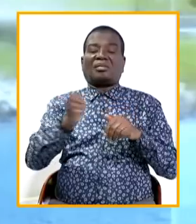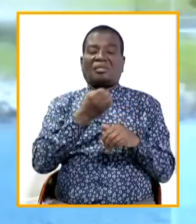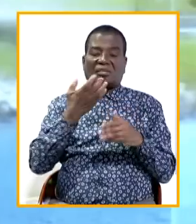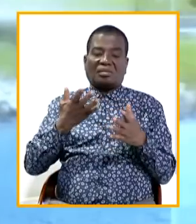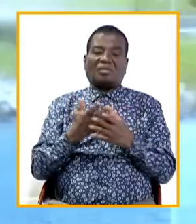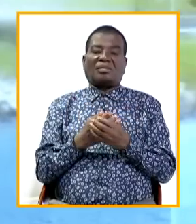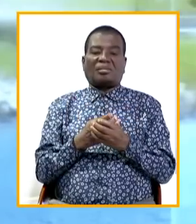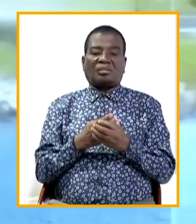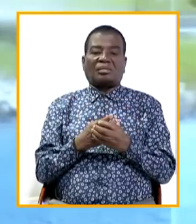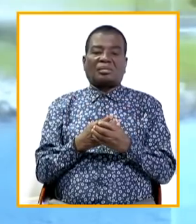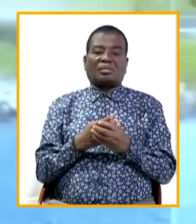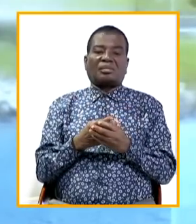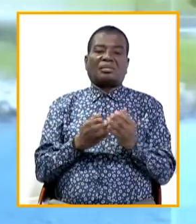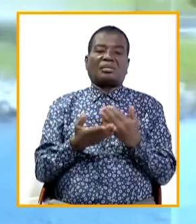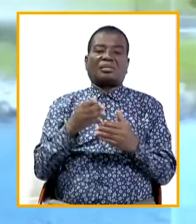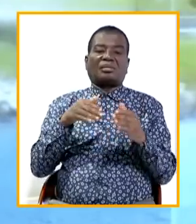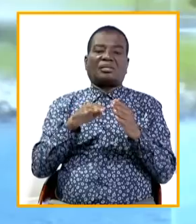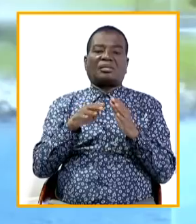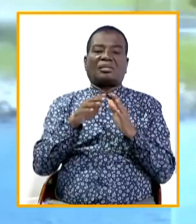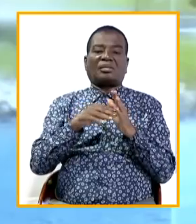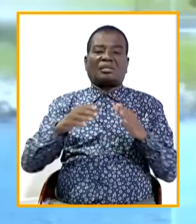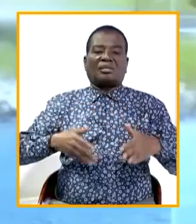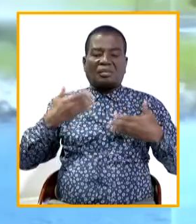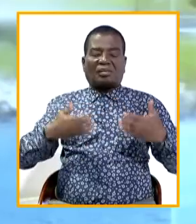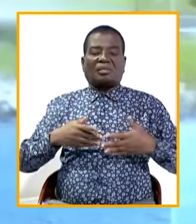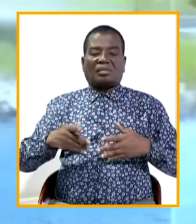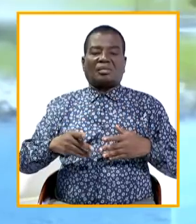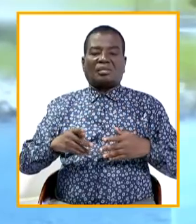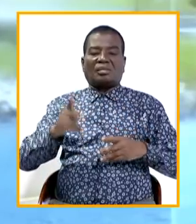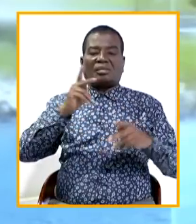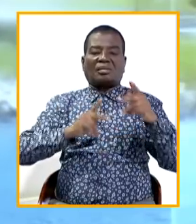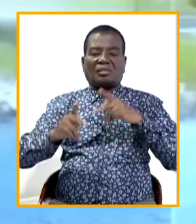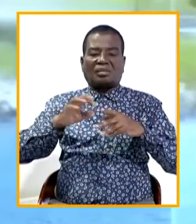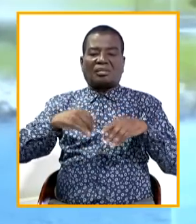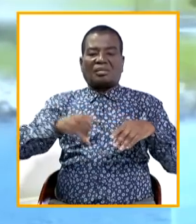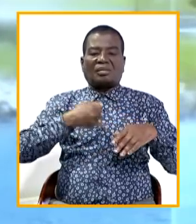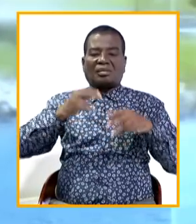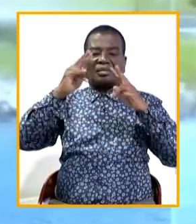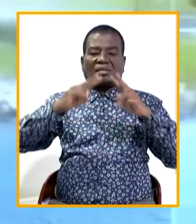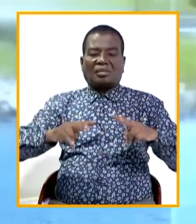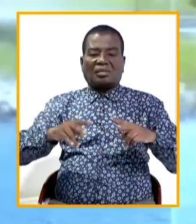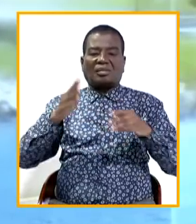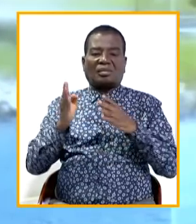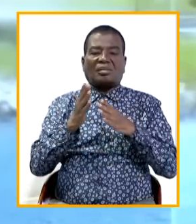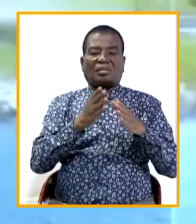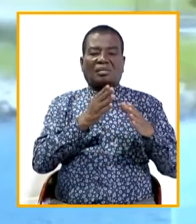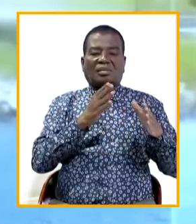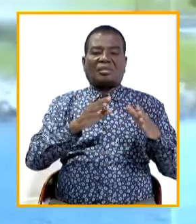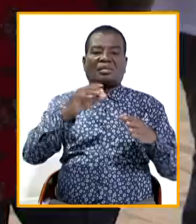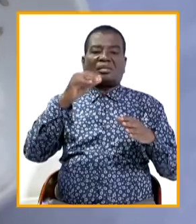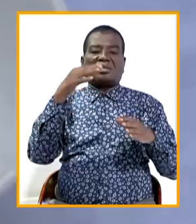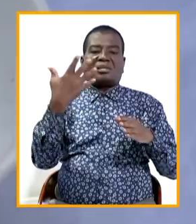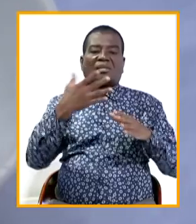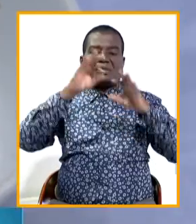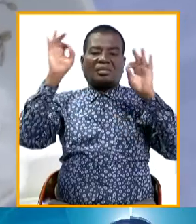toute quiétude. Par contre, ce qui réjouit les habitants de Jacquesville, ce sont les préparatifs de la 5e